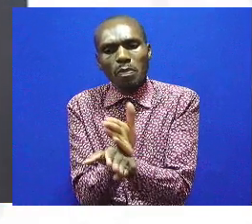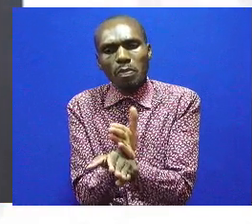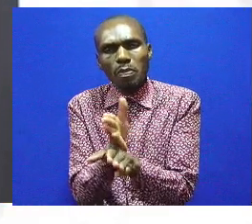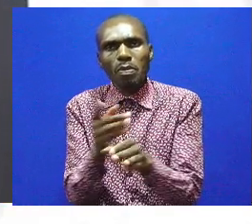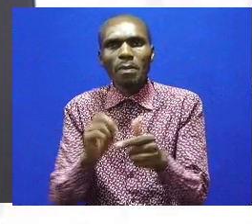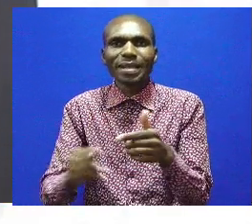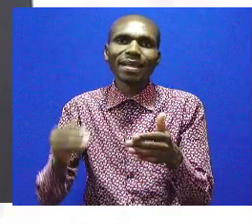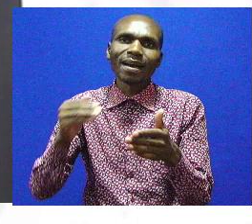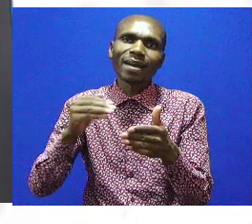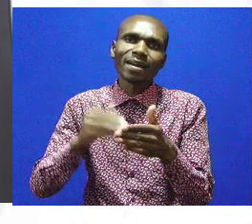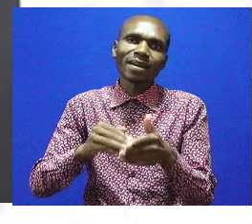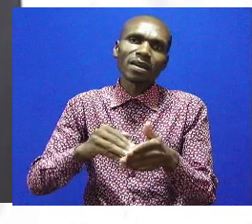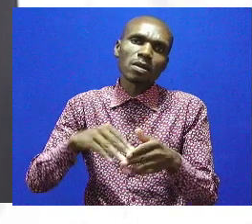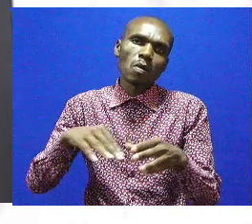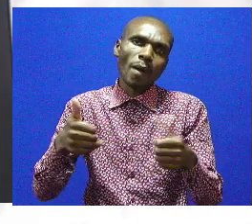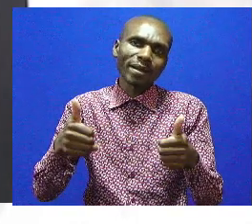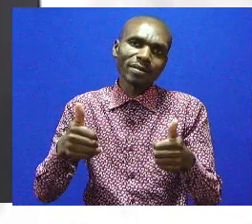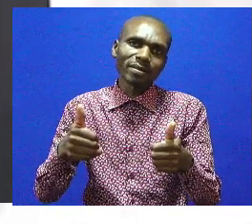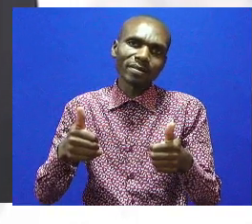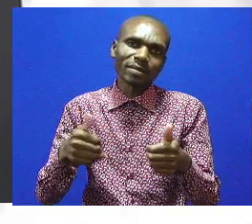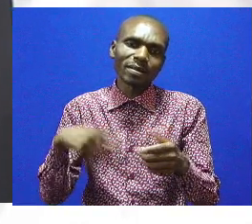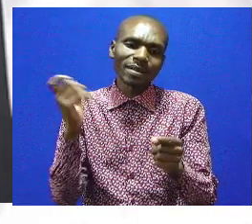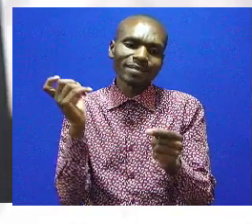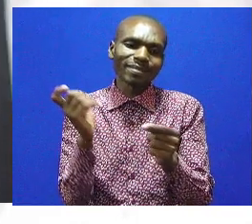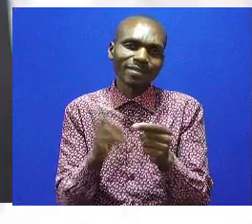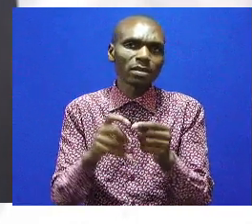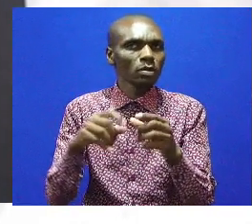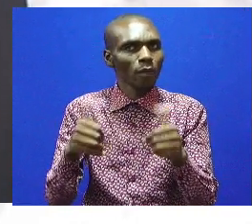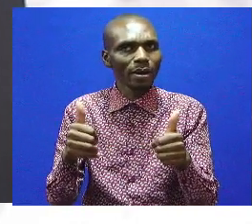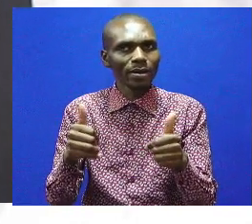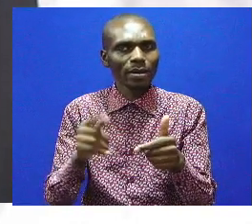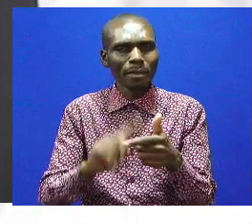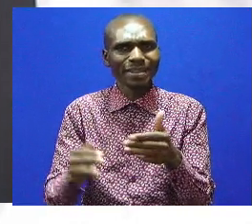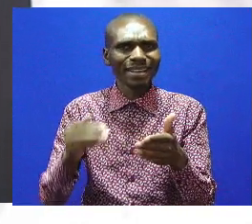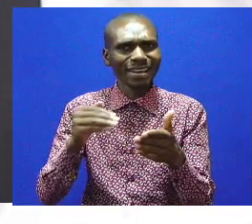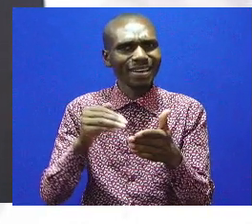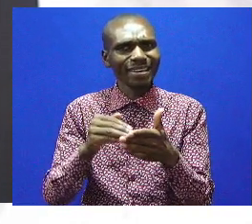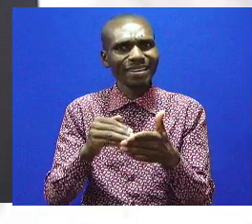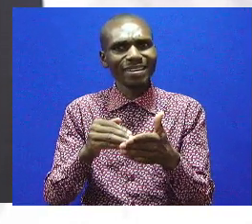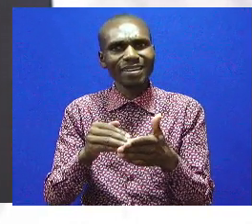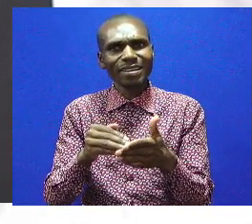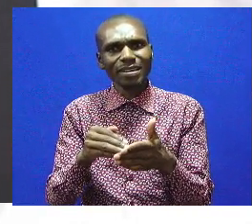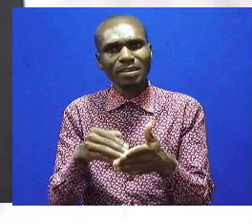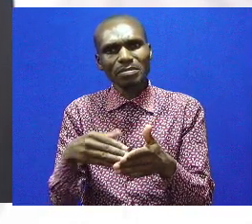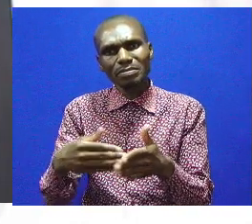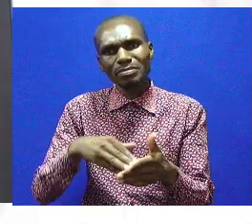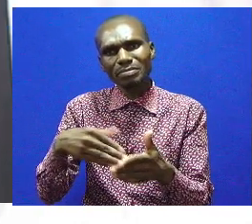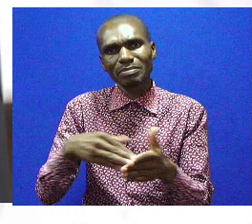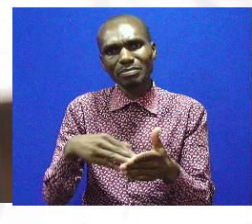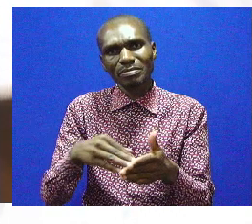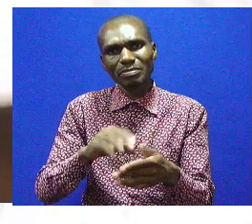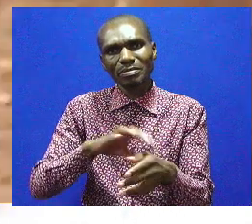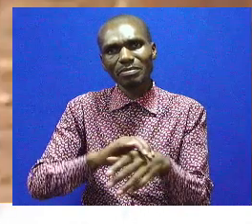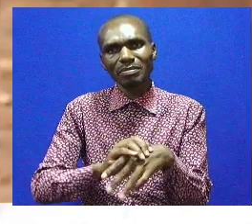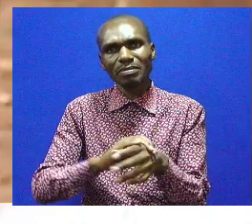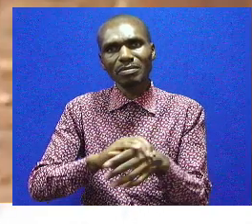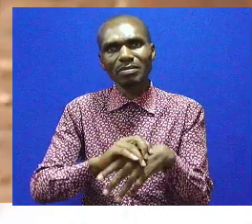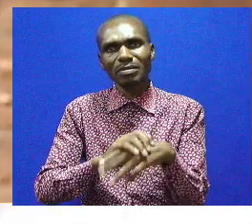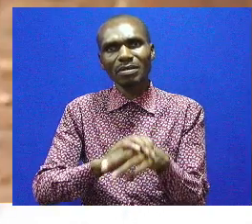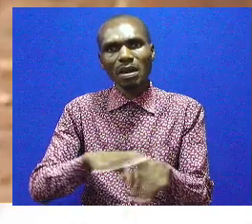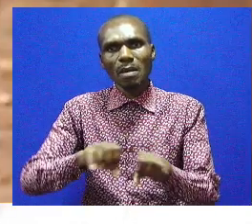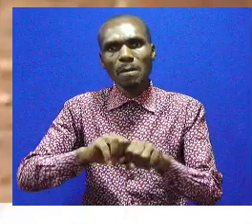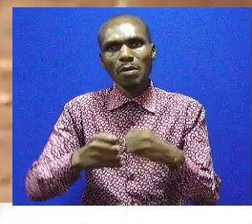Lakini liu kampu ya baga kisire kekate aliu kampu ya li lakini chita minol siye li yuruwe chuputo kete nechiri